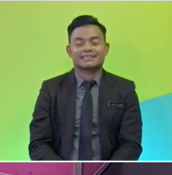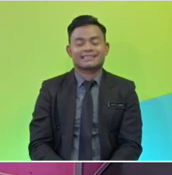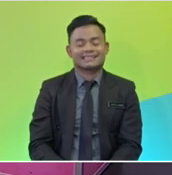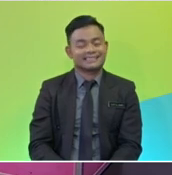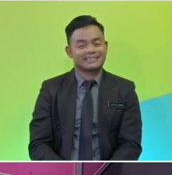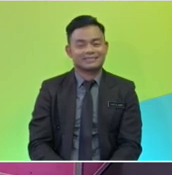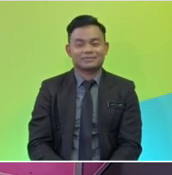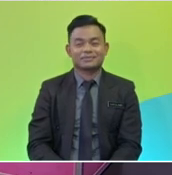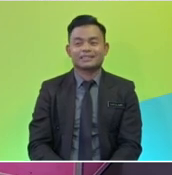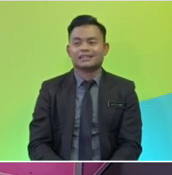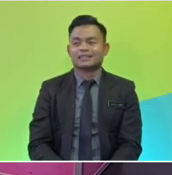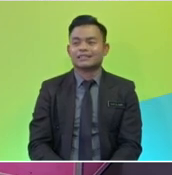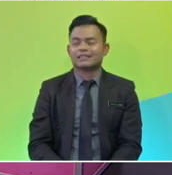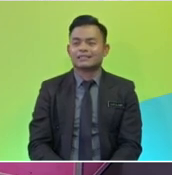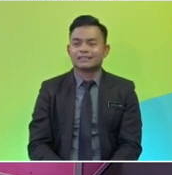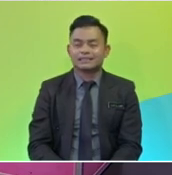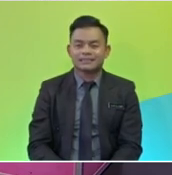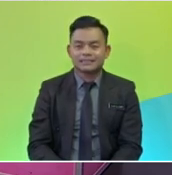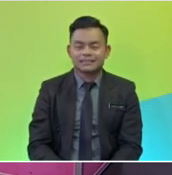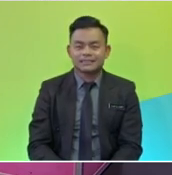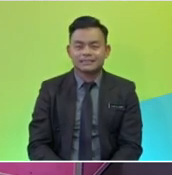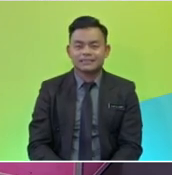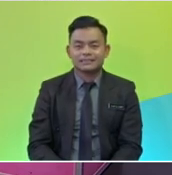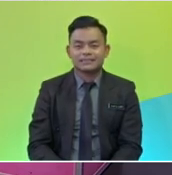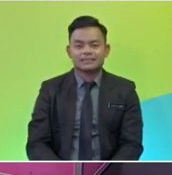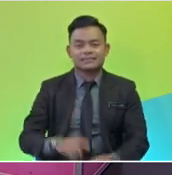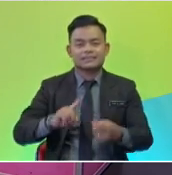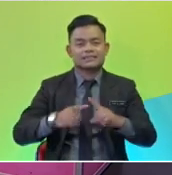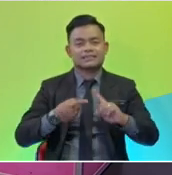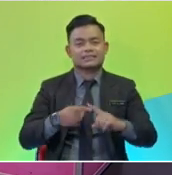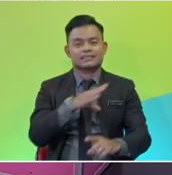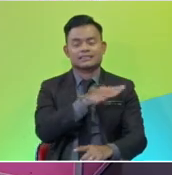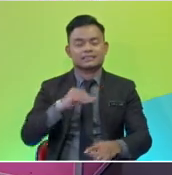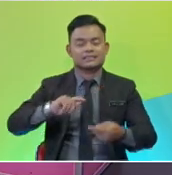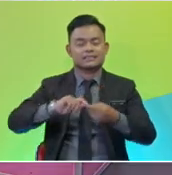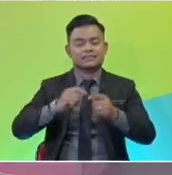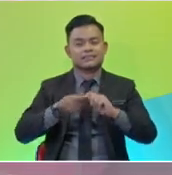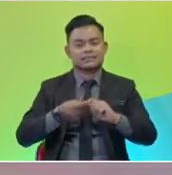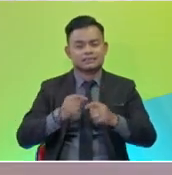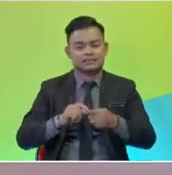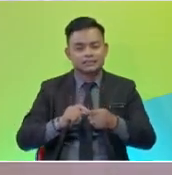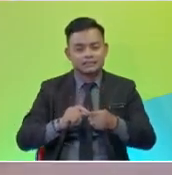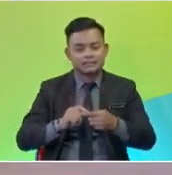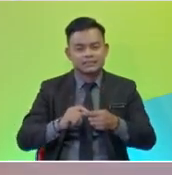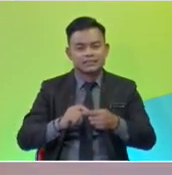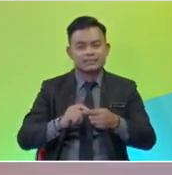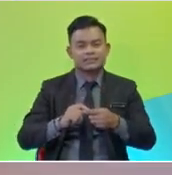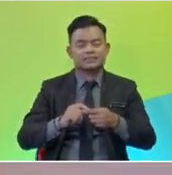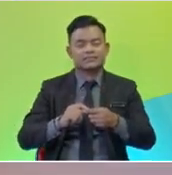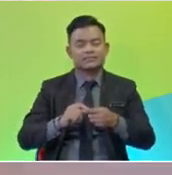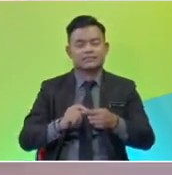Oke Ay kita Rakan dan taulat yang muda dan yang